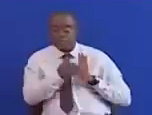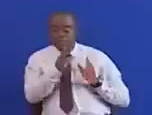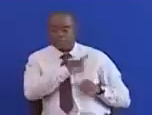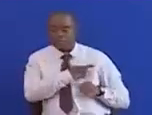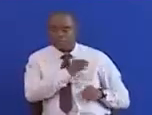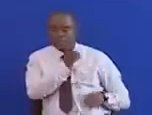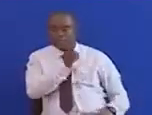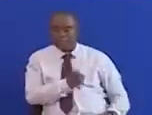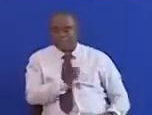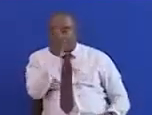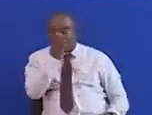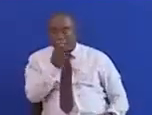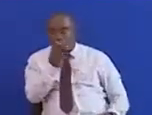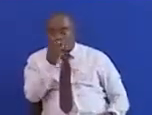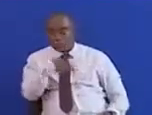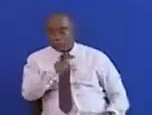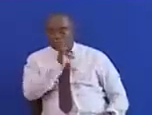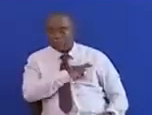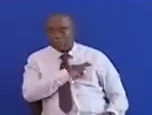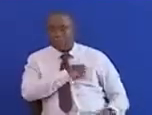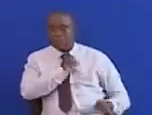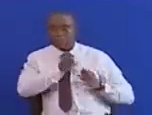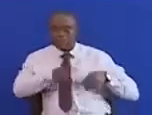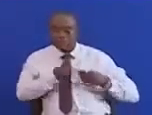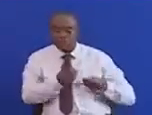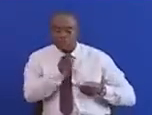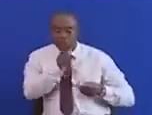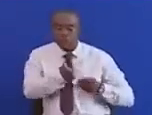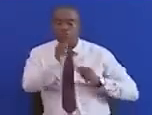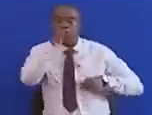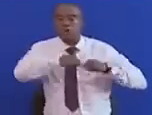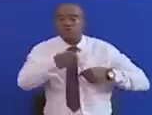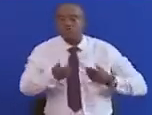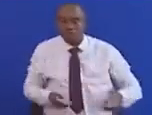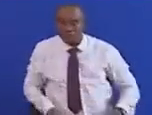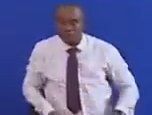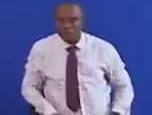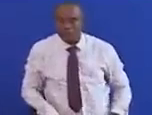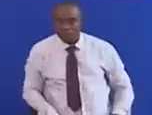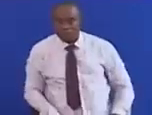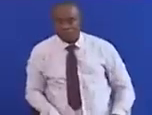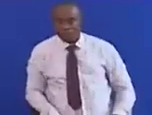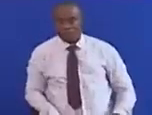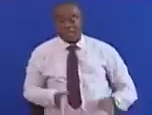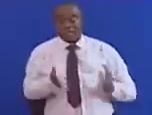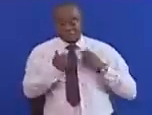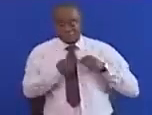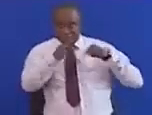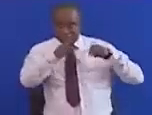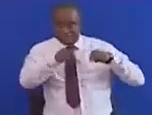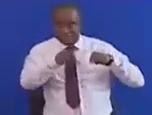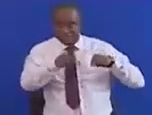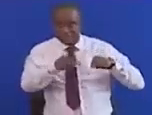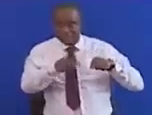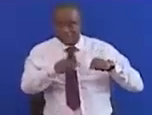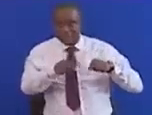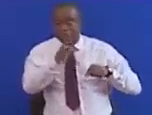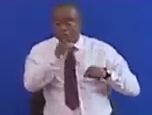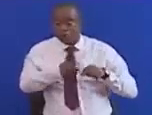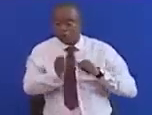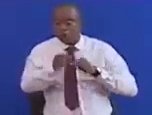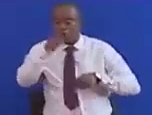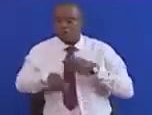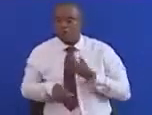ajira, 3% katika ajira linapaswa kutolewa kwa watu wenye ulemavu, Mheshimiwa Spika, pia. Kwa hiyo kwa hao tutaanza, kwa watu wenye